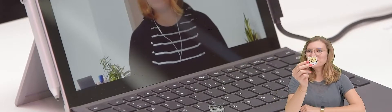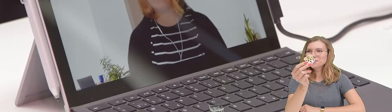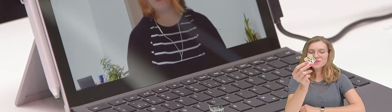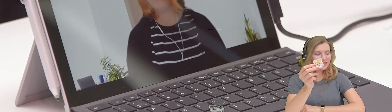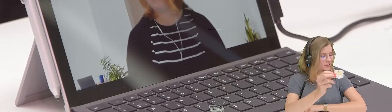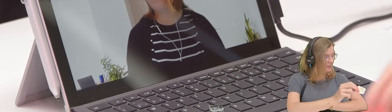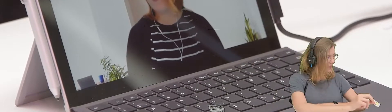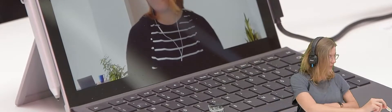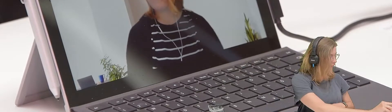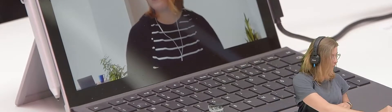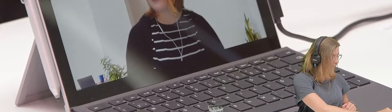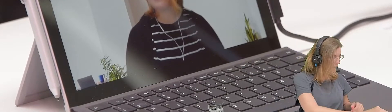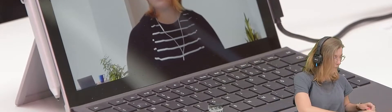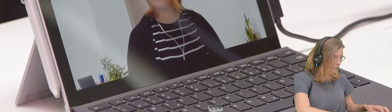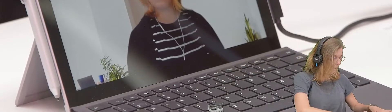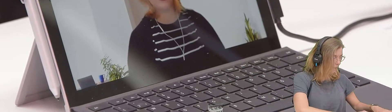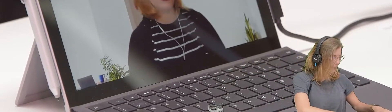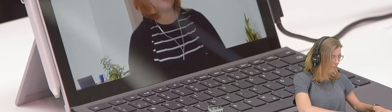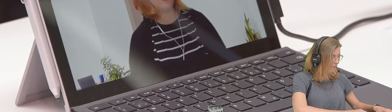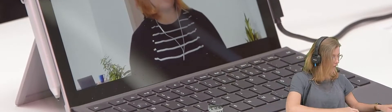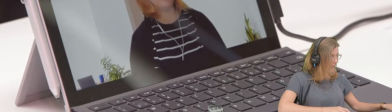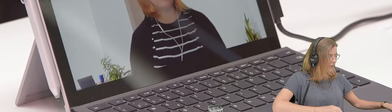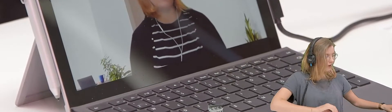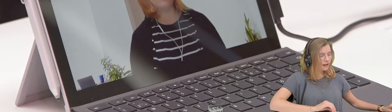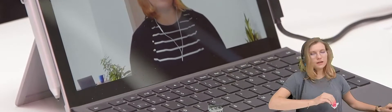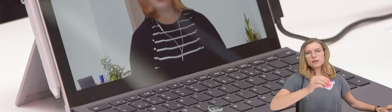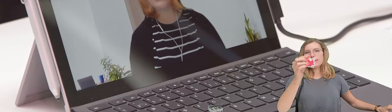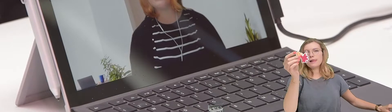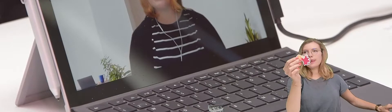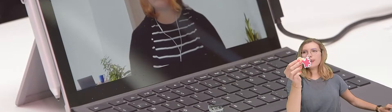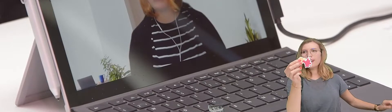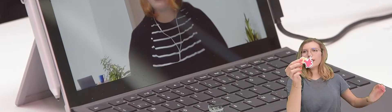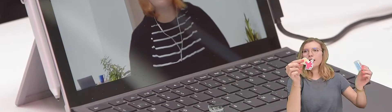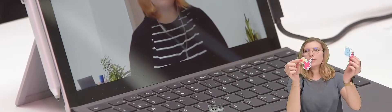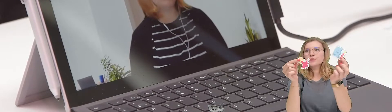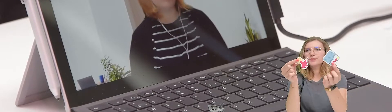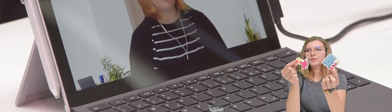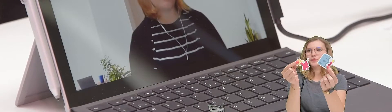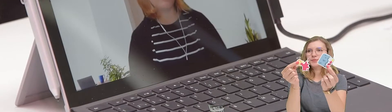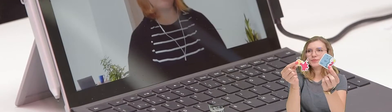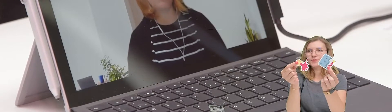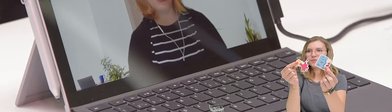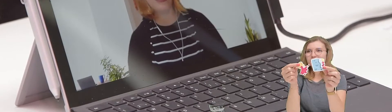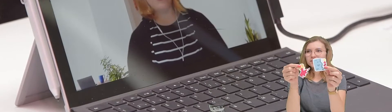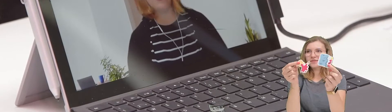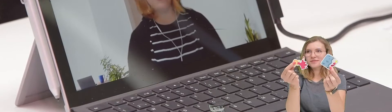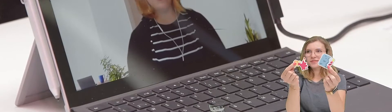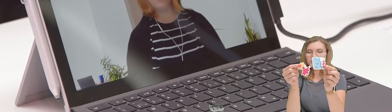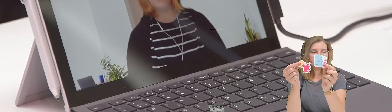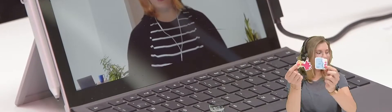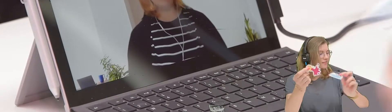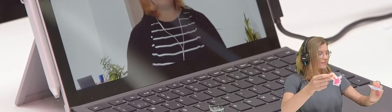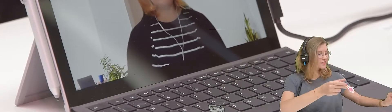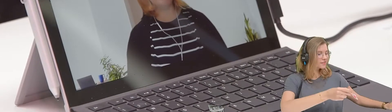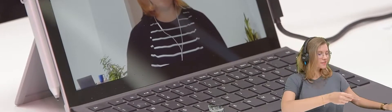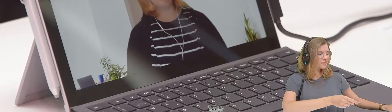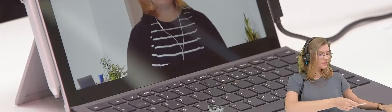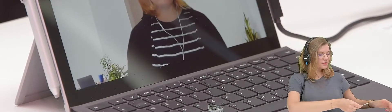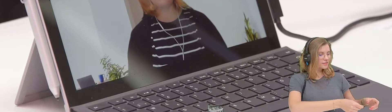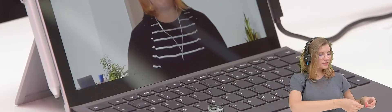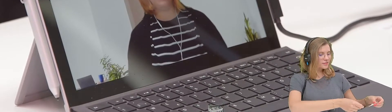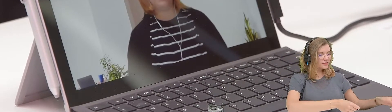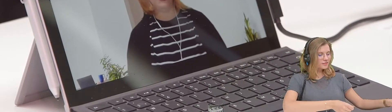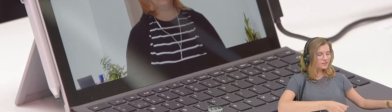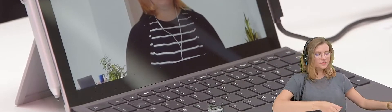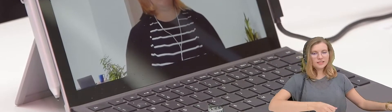Aktivitäten zum Beispiel wie Schwimmen, Tanzen oder Klettern. Ne? Eigentlich sind so alle Lebensbereiche, die man hat, sind auch in den